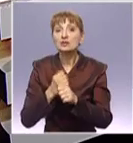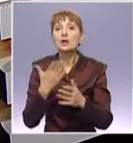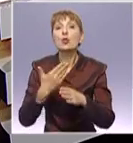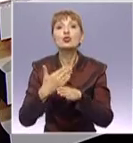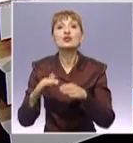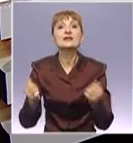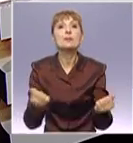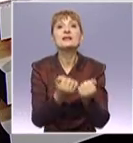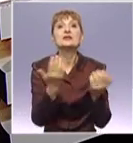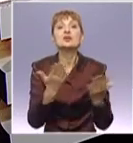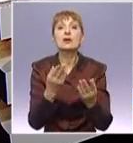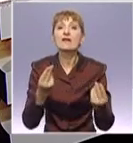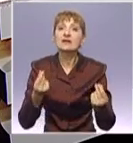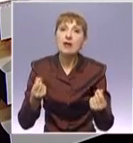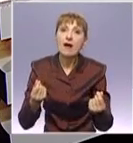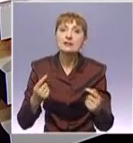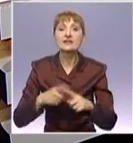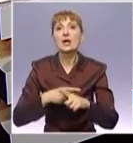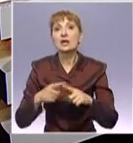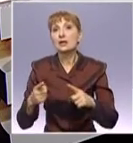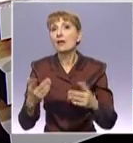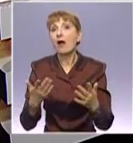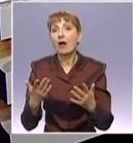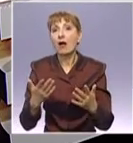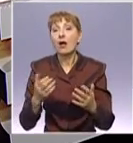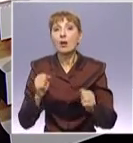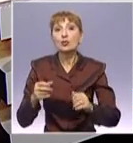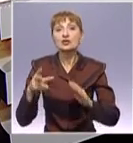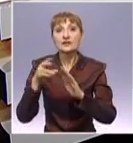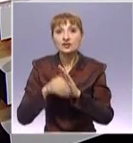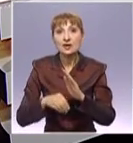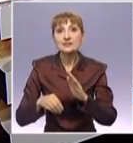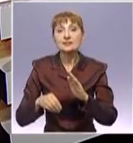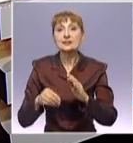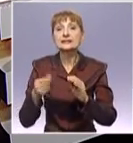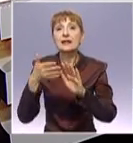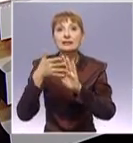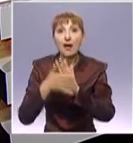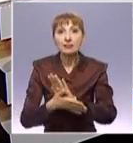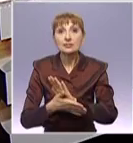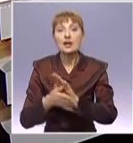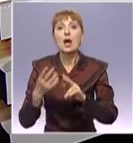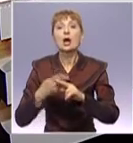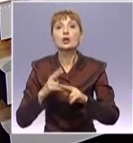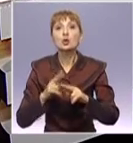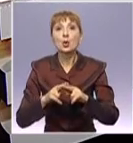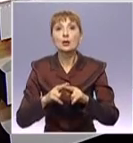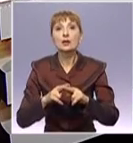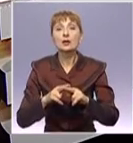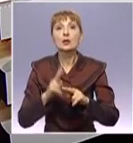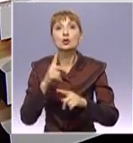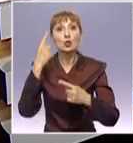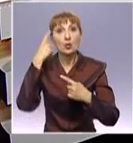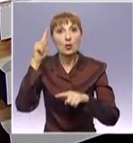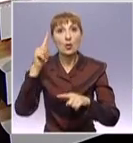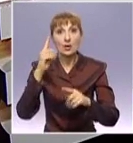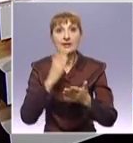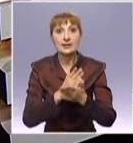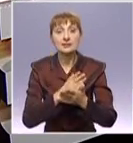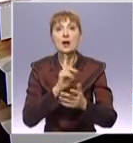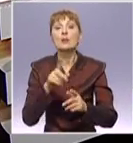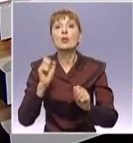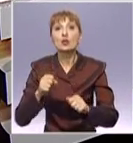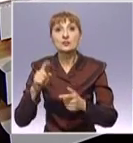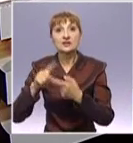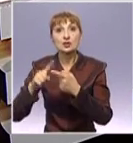необходима поддержка финансового характера. То есть, можно часть затрат, которые разработчик, инноватор понес, мы можем